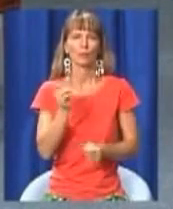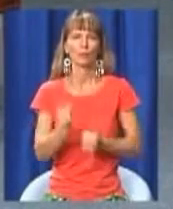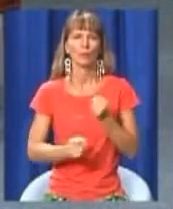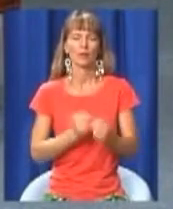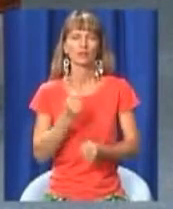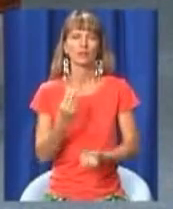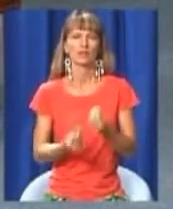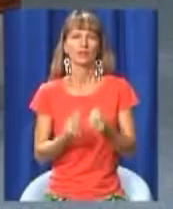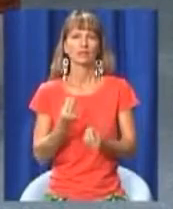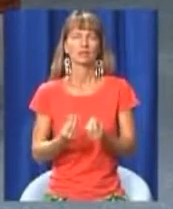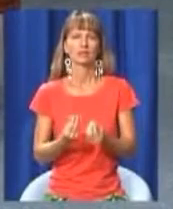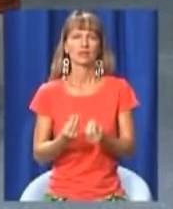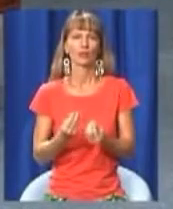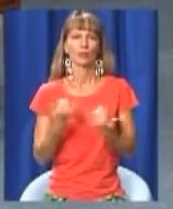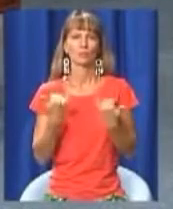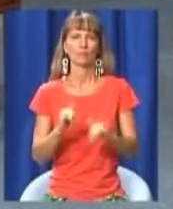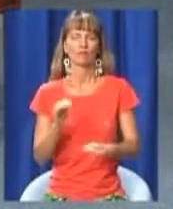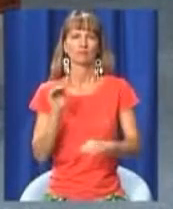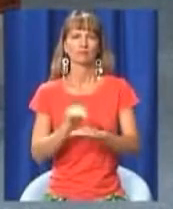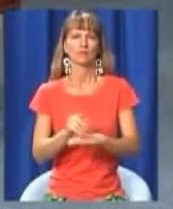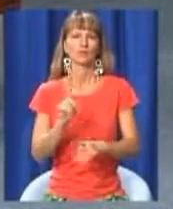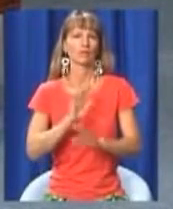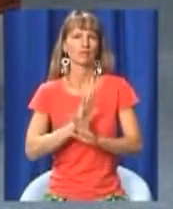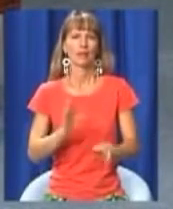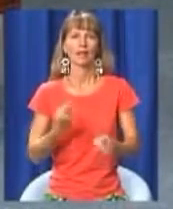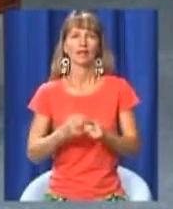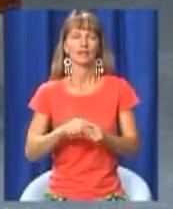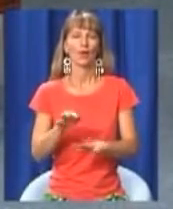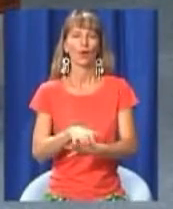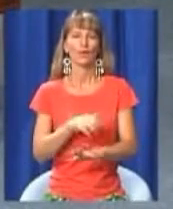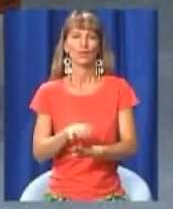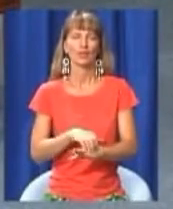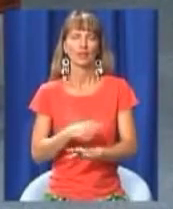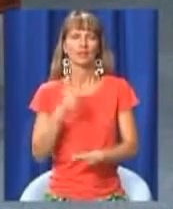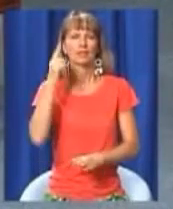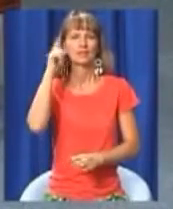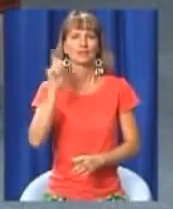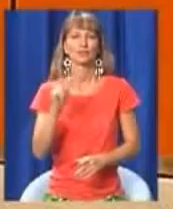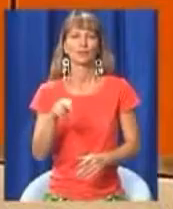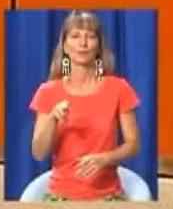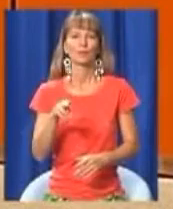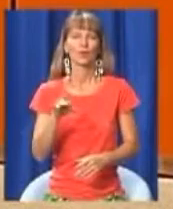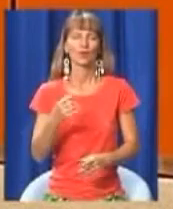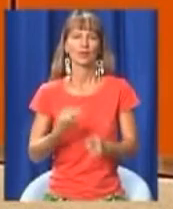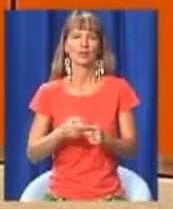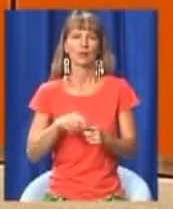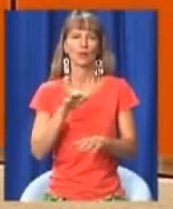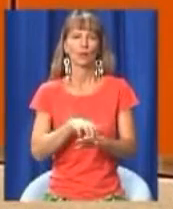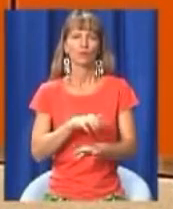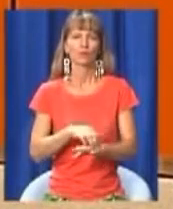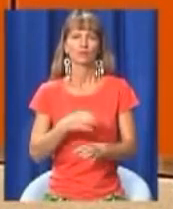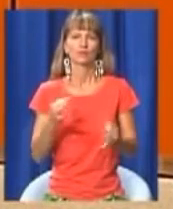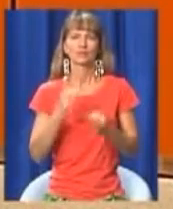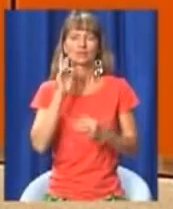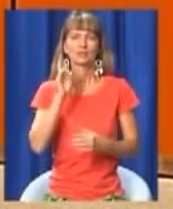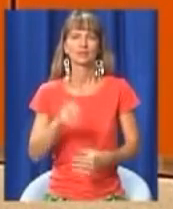знаю, там, гратися, не гратися. А виявляється, зовсім ні, це котик, уявіть собі. Ти знаєш щось про цього котика? Чуть-чуть,